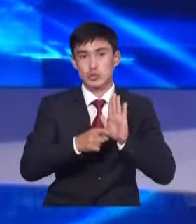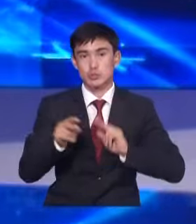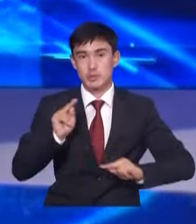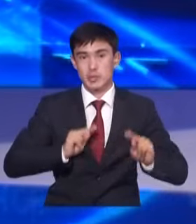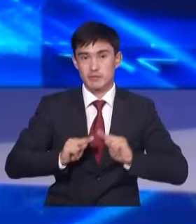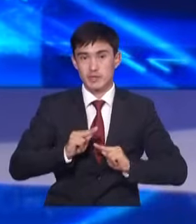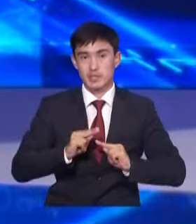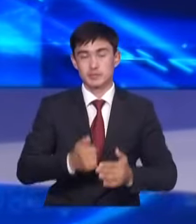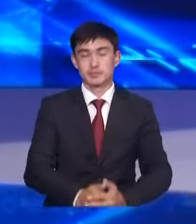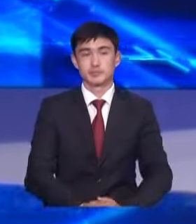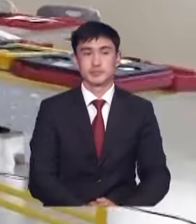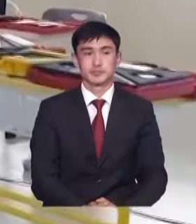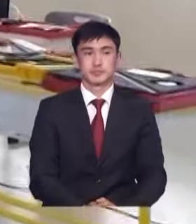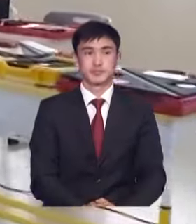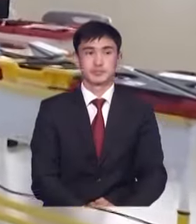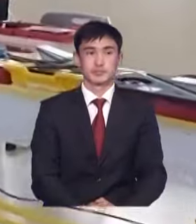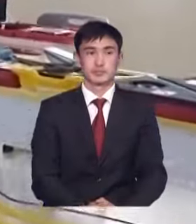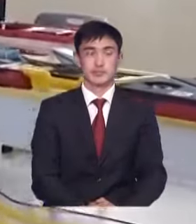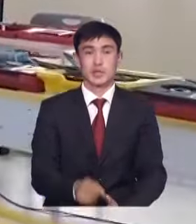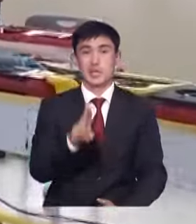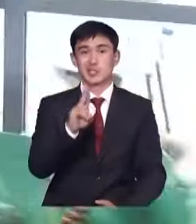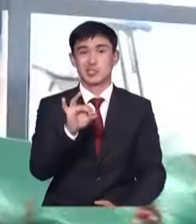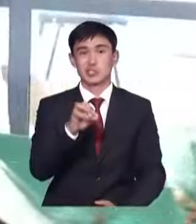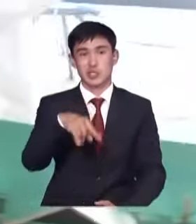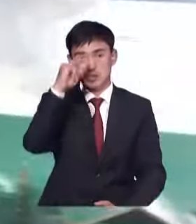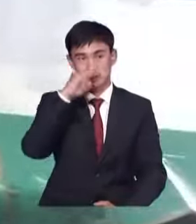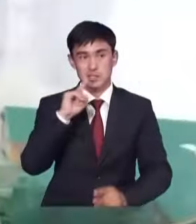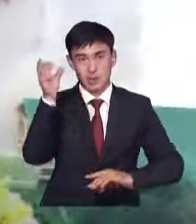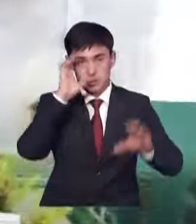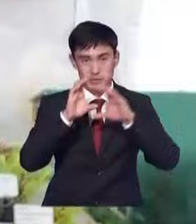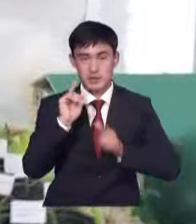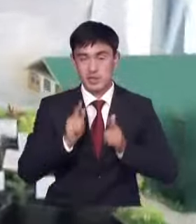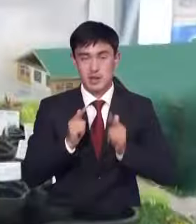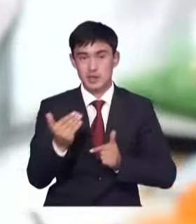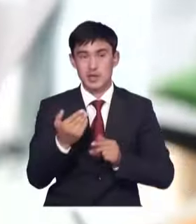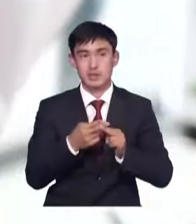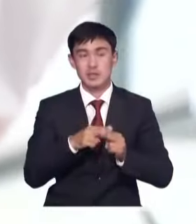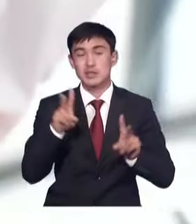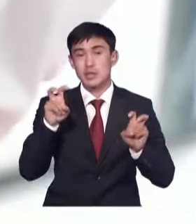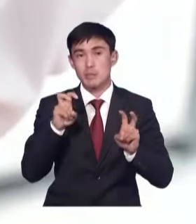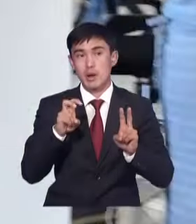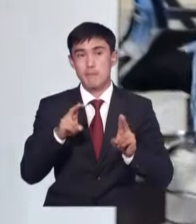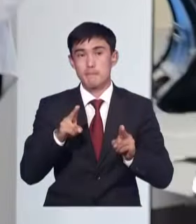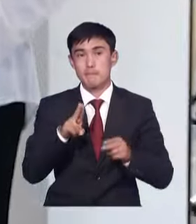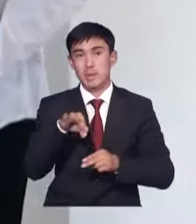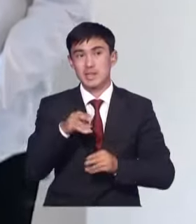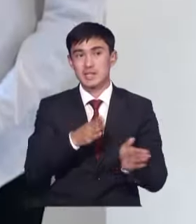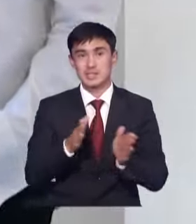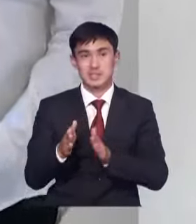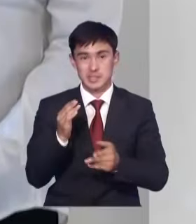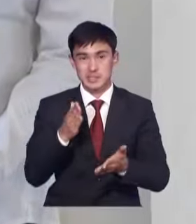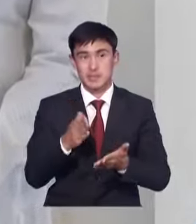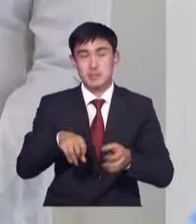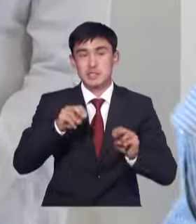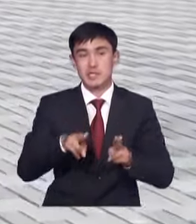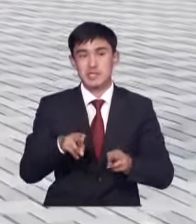700 преподавателей. Digital Казахстан. Образование с новой реальностью. Это тема очередной панельной сессии. Здесь